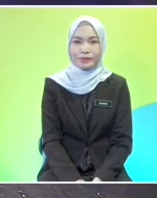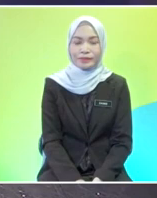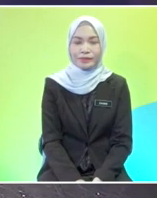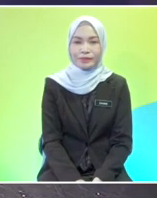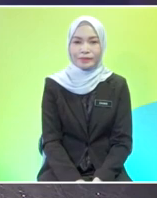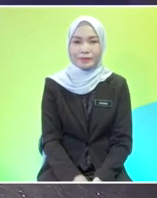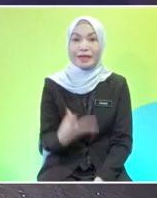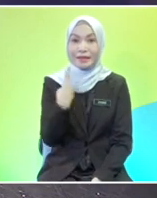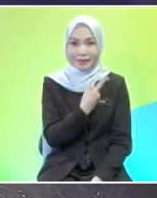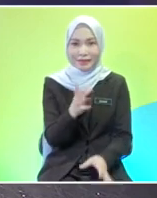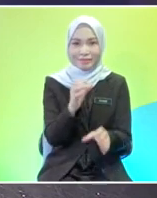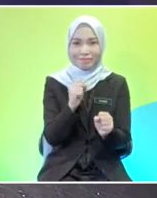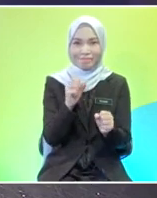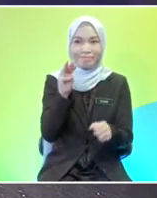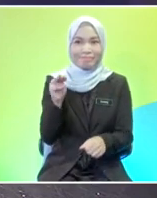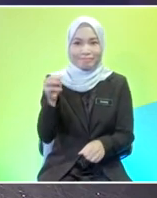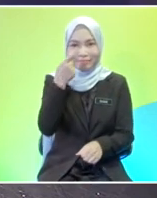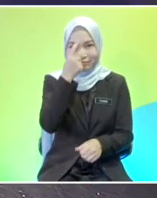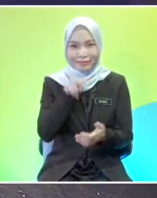murid-murid kita untuk baca dulu